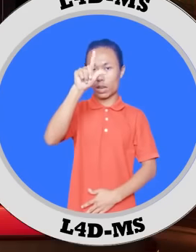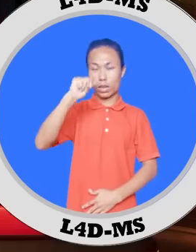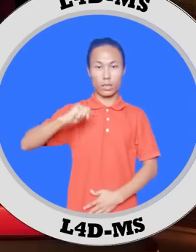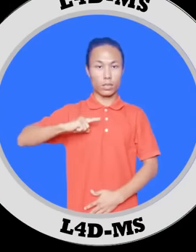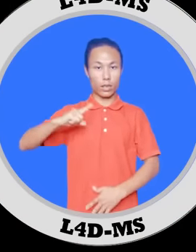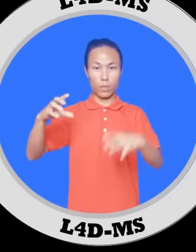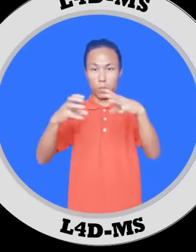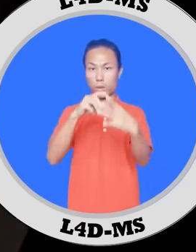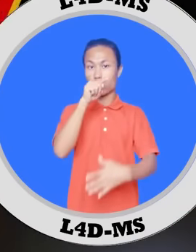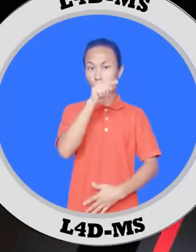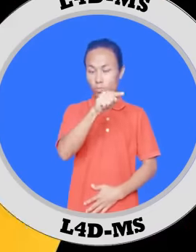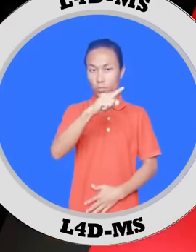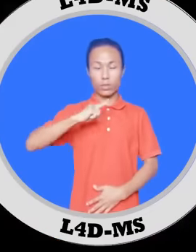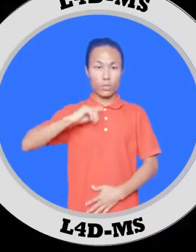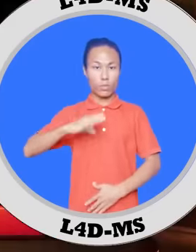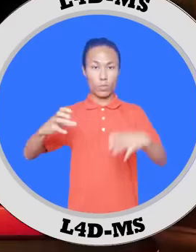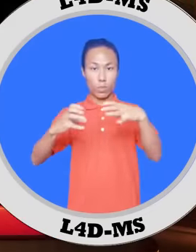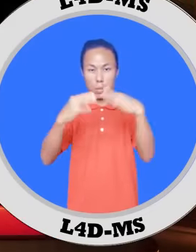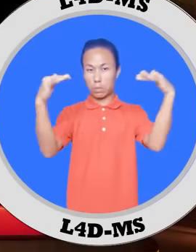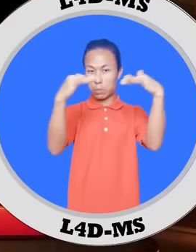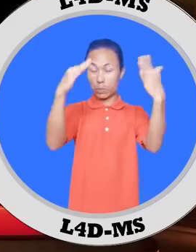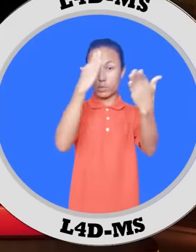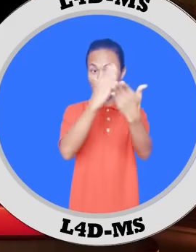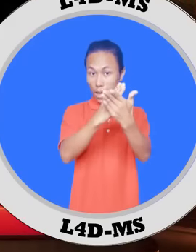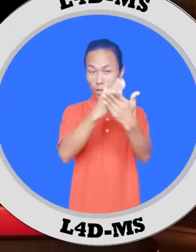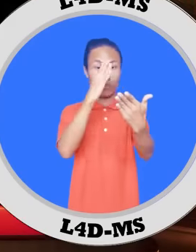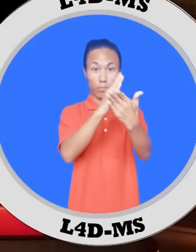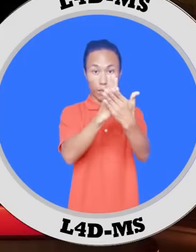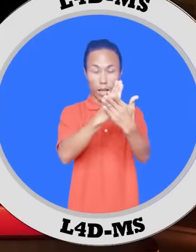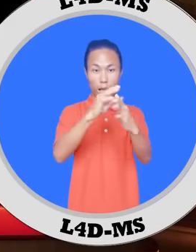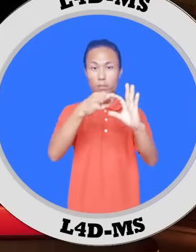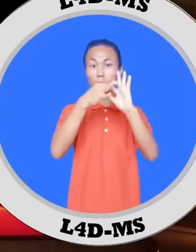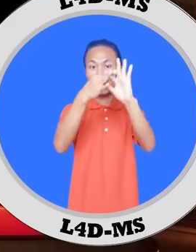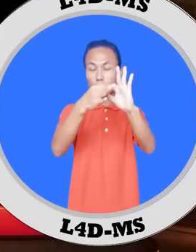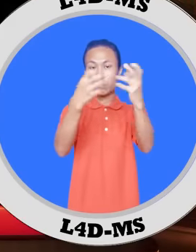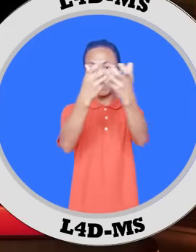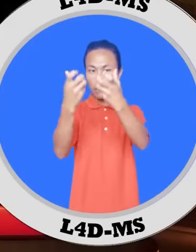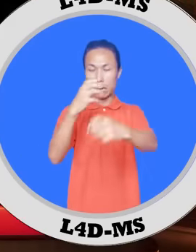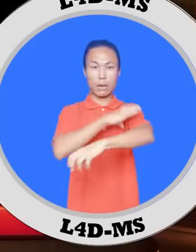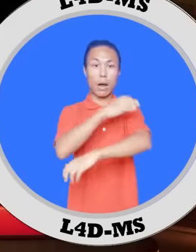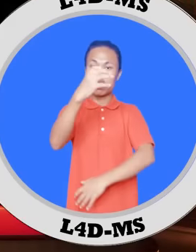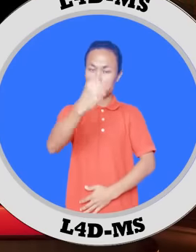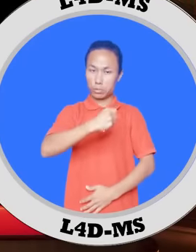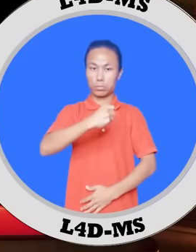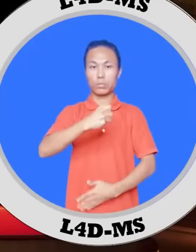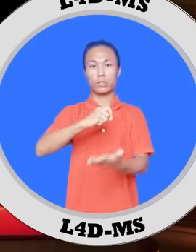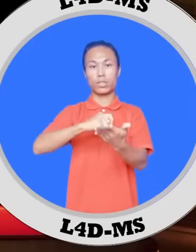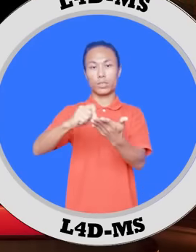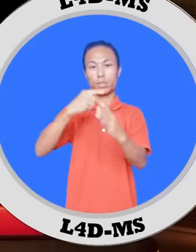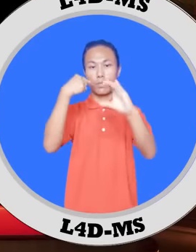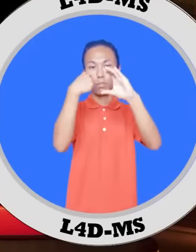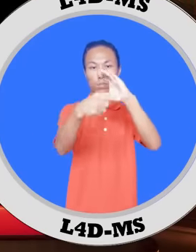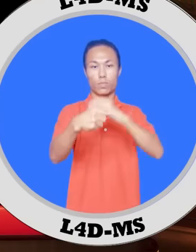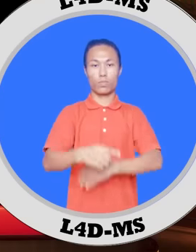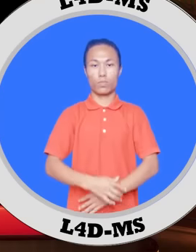ဖြစ်ပါရဲ့ရှင်။ရှမ်းမြောက်တာမကမန္တလေးတိုင်းကမြို့တွေကိုပါဇက်တိုက်သိမ်းပိုက်နေတဲ့တောင်းတမတော်